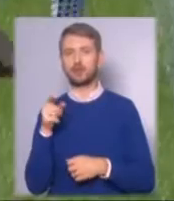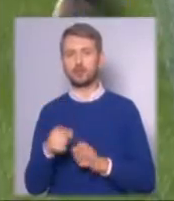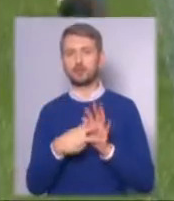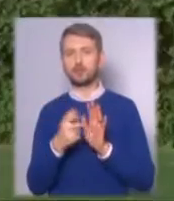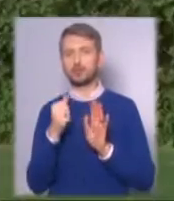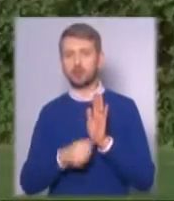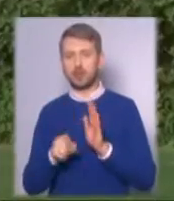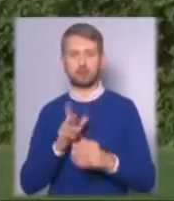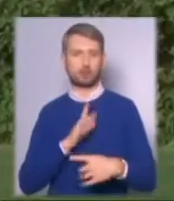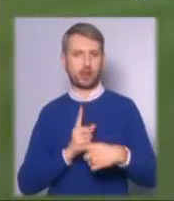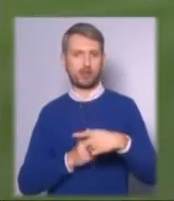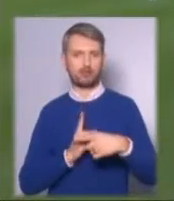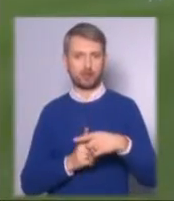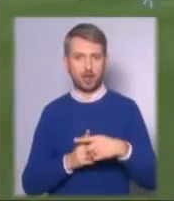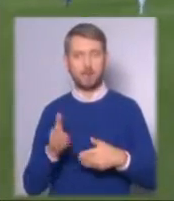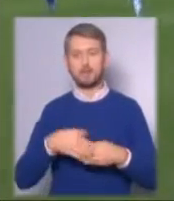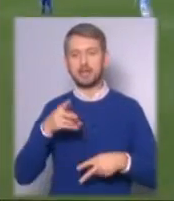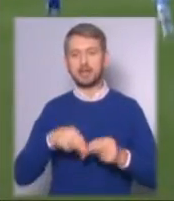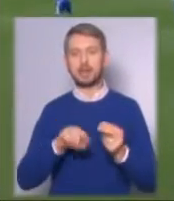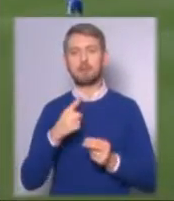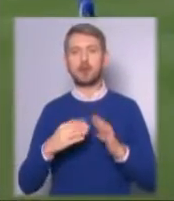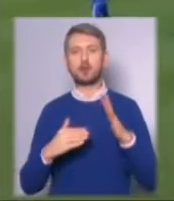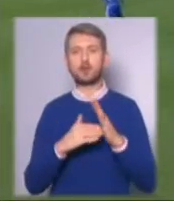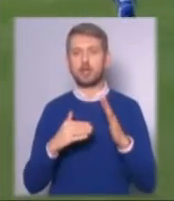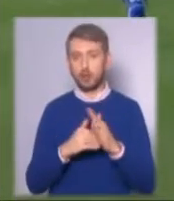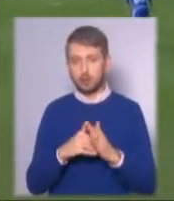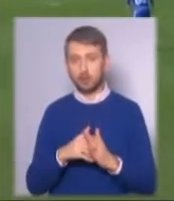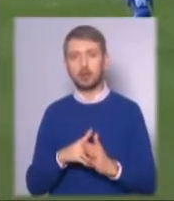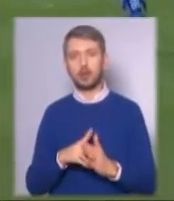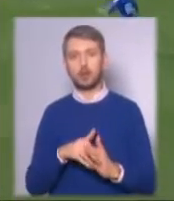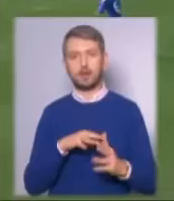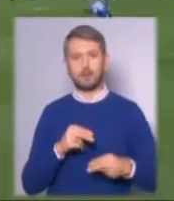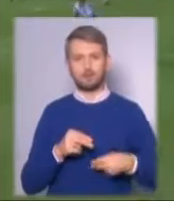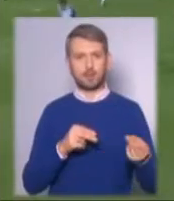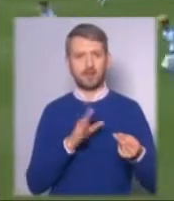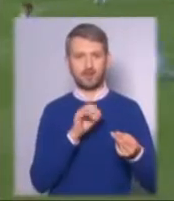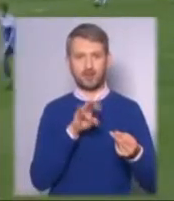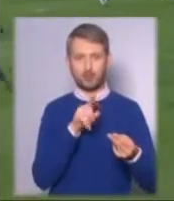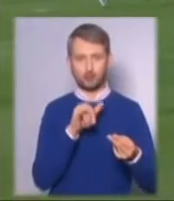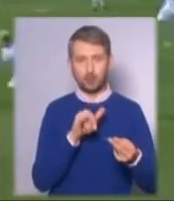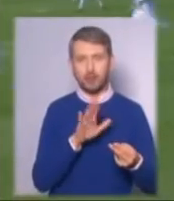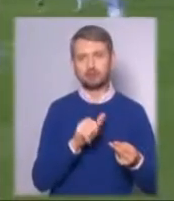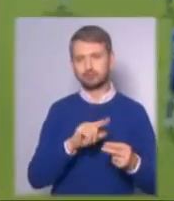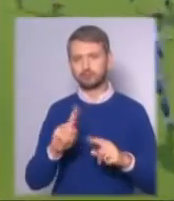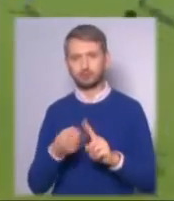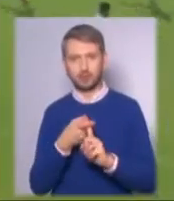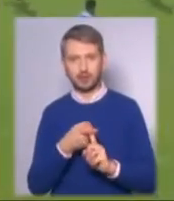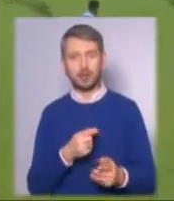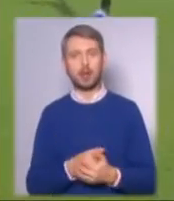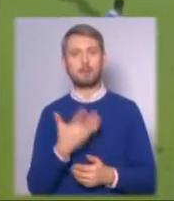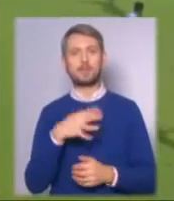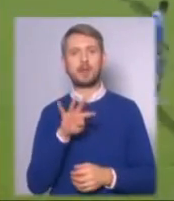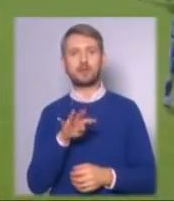мирову угоду. Під завісу першого тайму Ягодінський скористався пасом від Велозу з кутової позначки. На 54-й